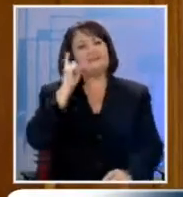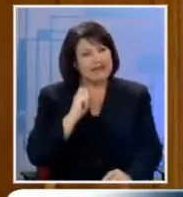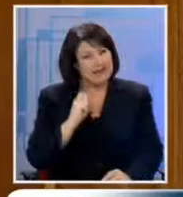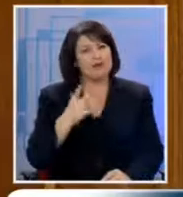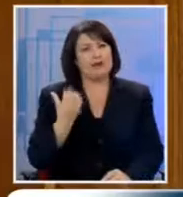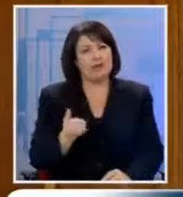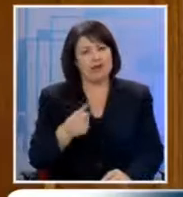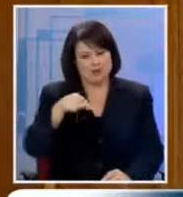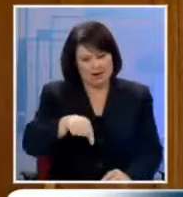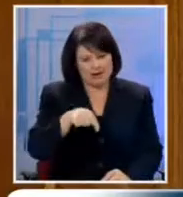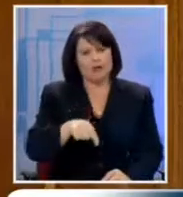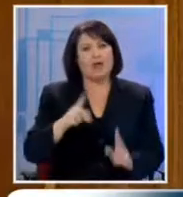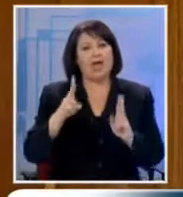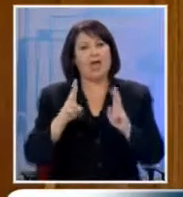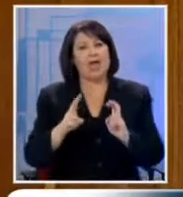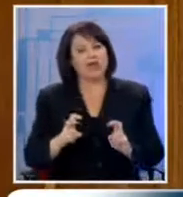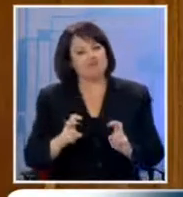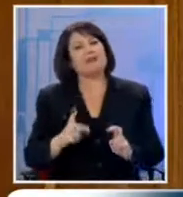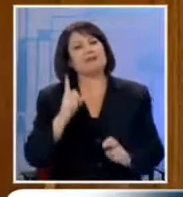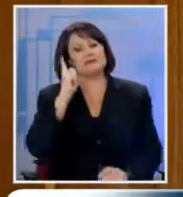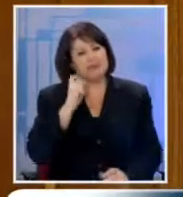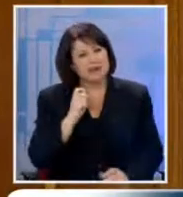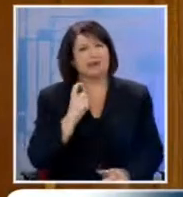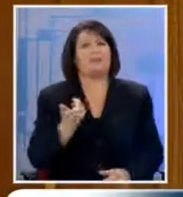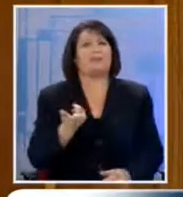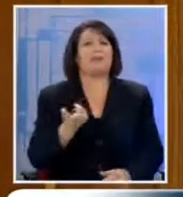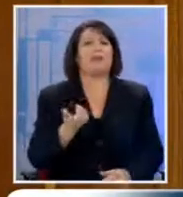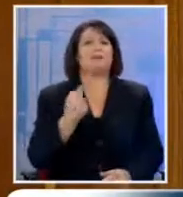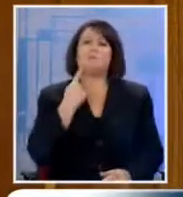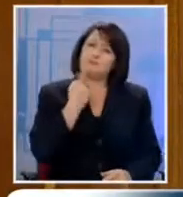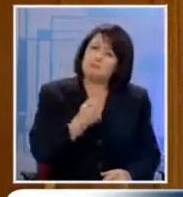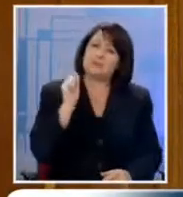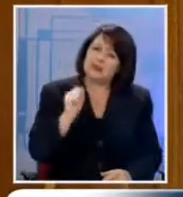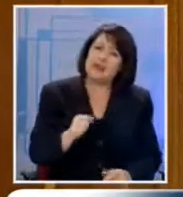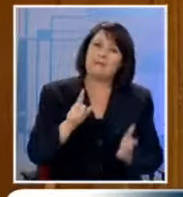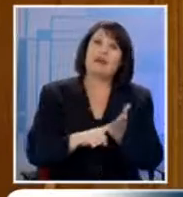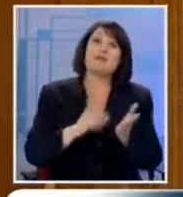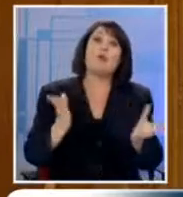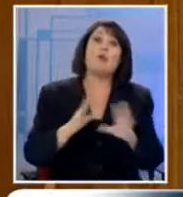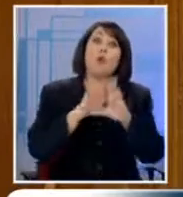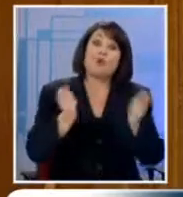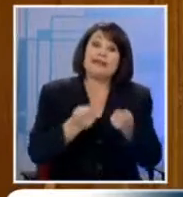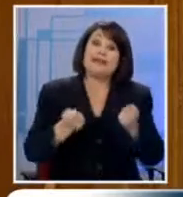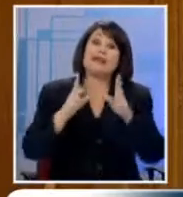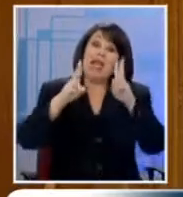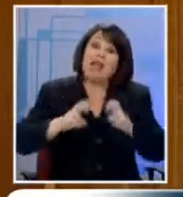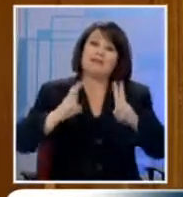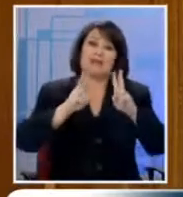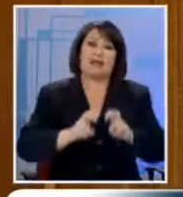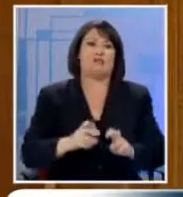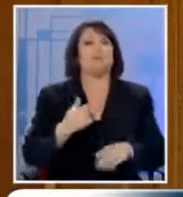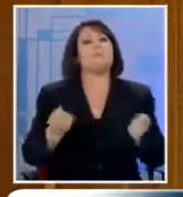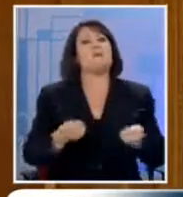υπάρχουν σε εξέλιξη σχετικές έρευνες των αρμόδιων αρχών, τις οποίες ενθαρρύνουμε σε κάθε περίπτωση. Θα προχωρήσουμε σε